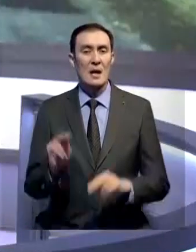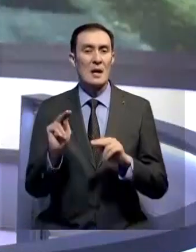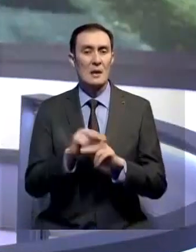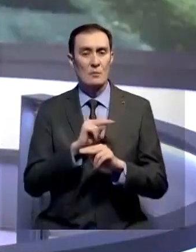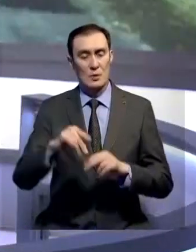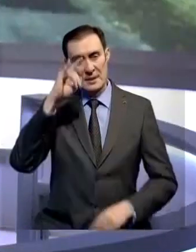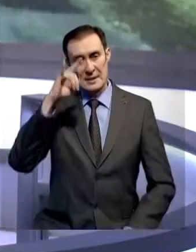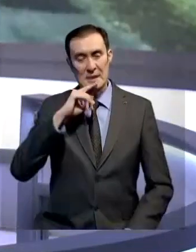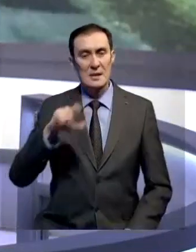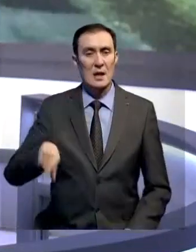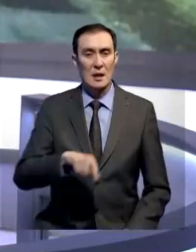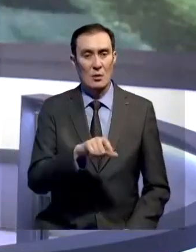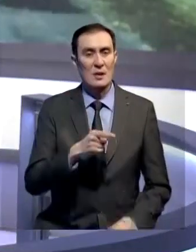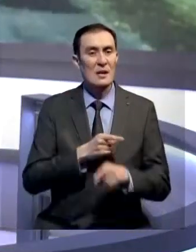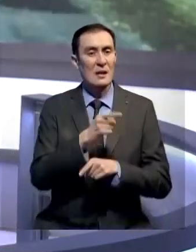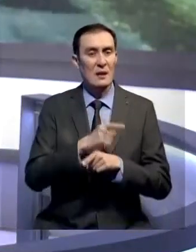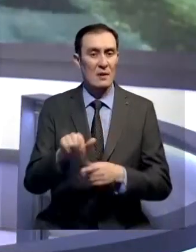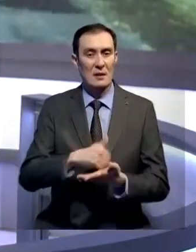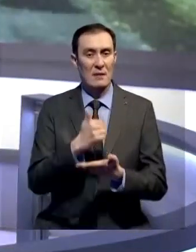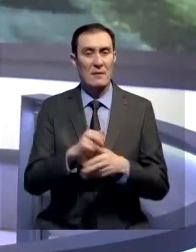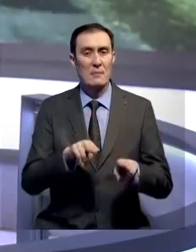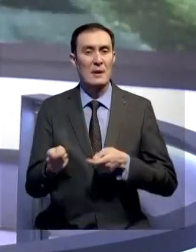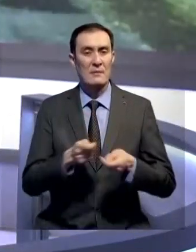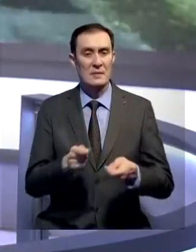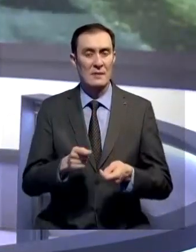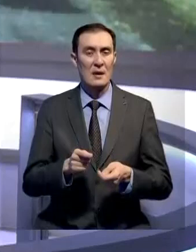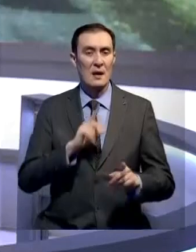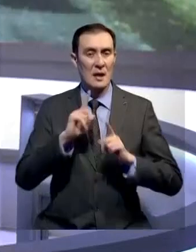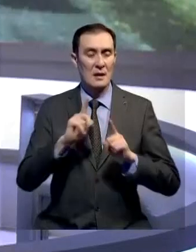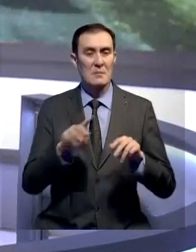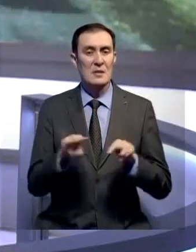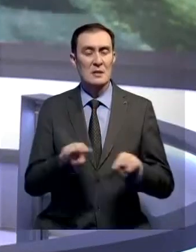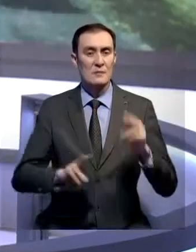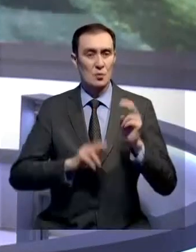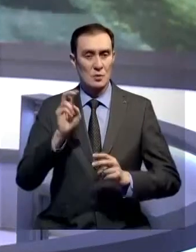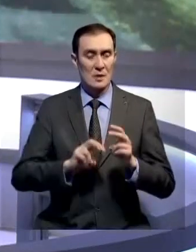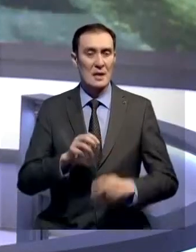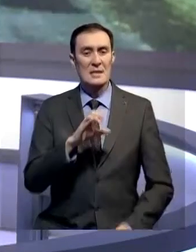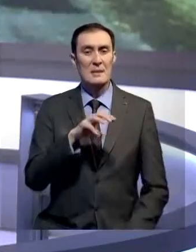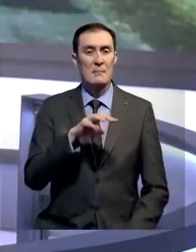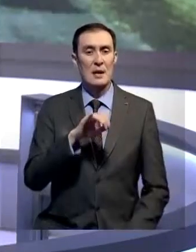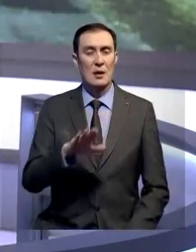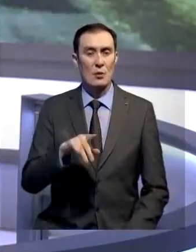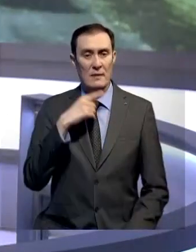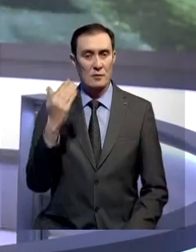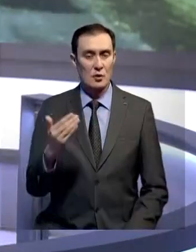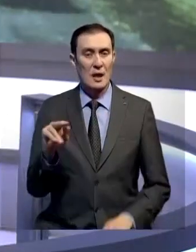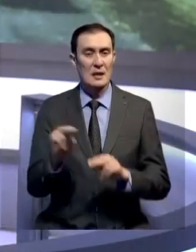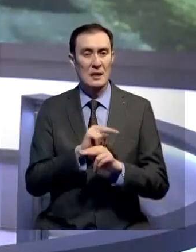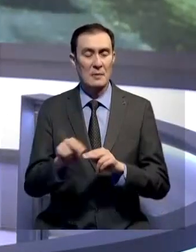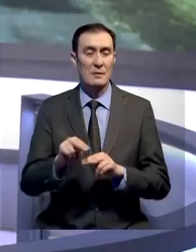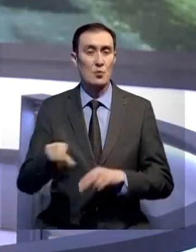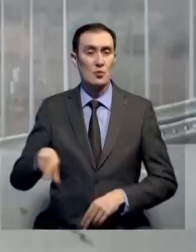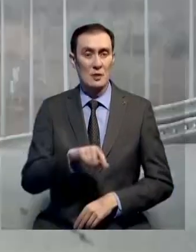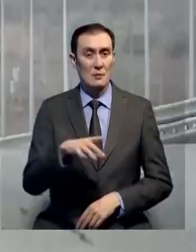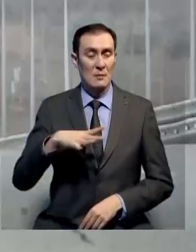Ремонт казахстанских дорог раскритиковал глава правительства на коллегии Мининдустрии. По словам Алихана Смаилова, на уже